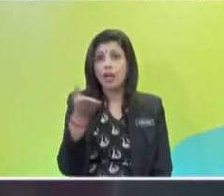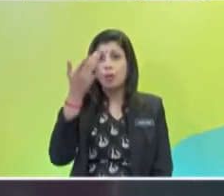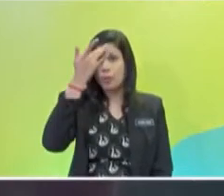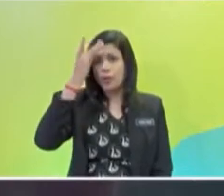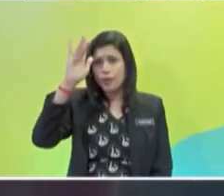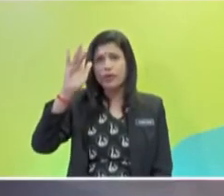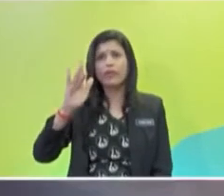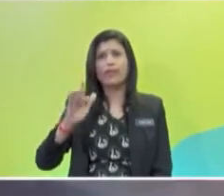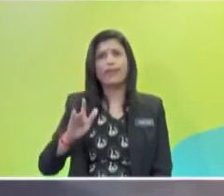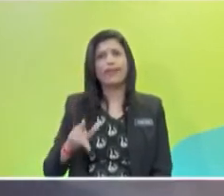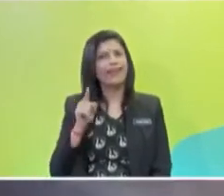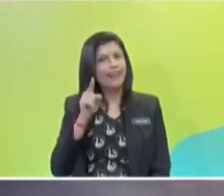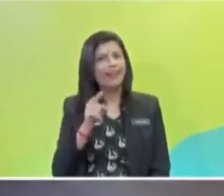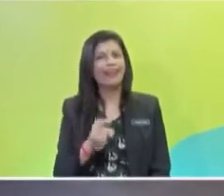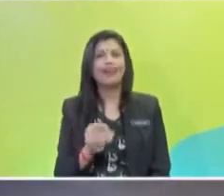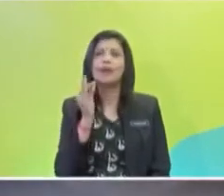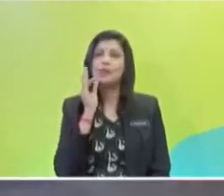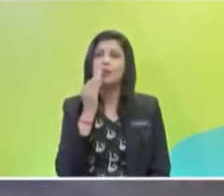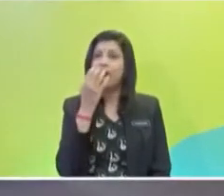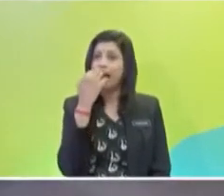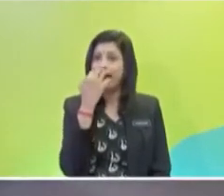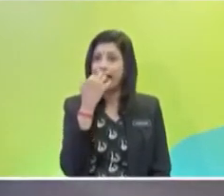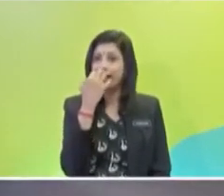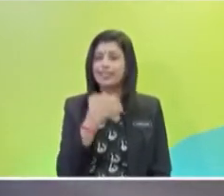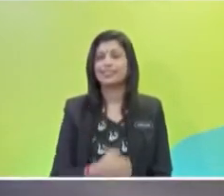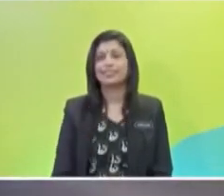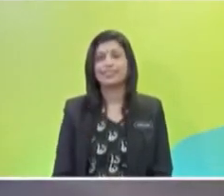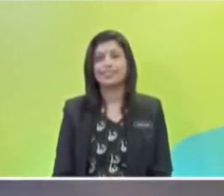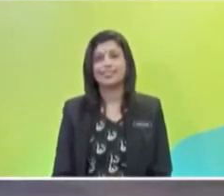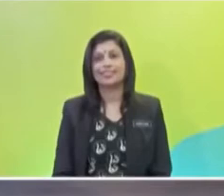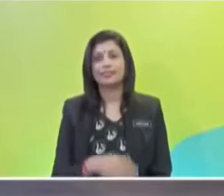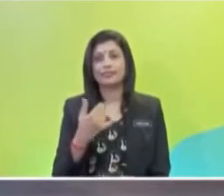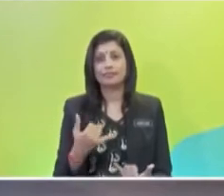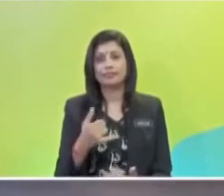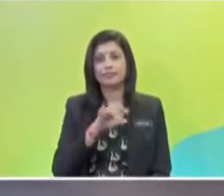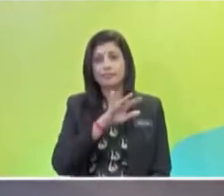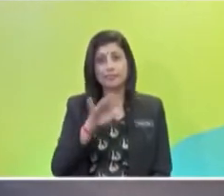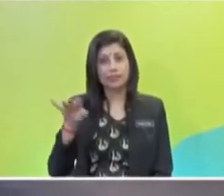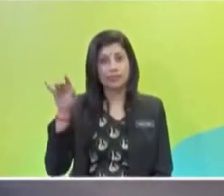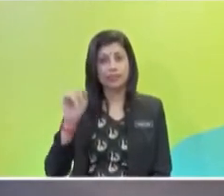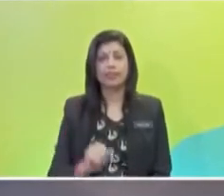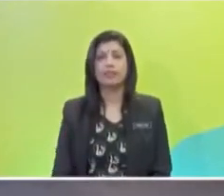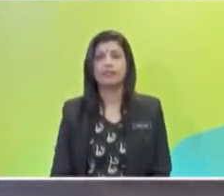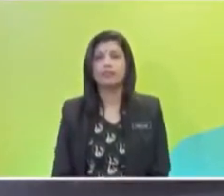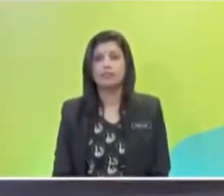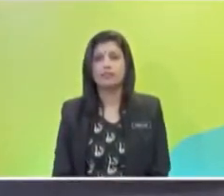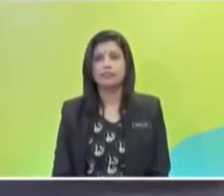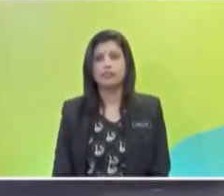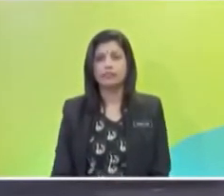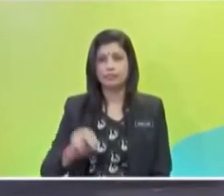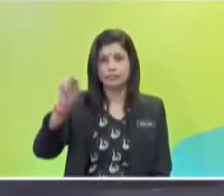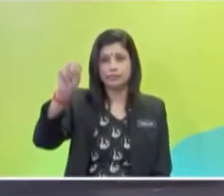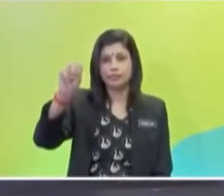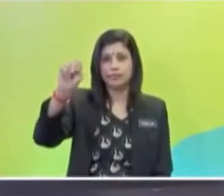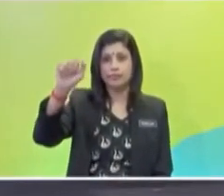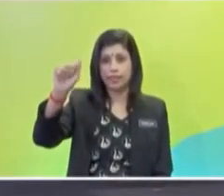Betul. Ini ialah buah nanas. Okey, jom kita baca dan eja sama-sama. Okey. N A